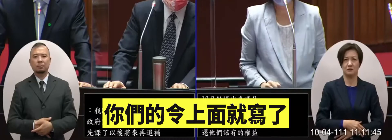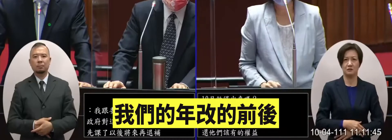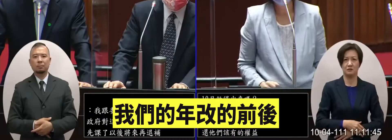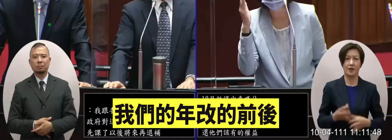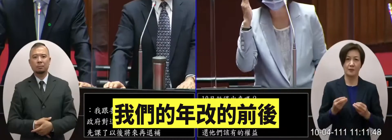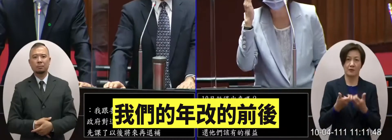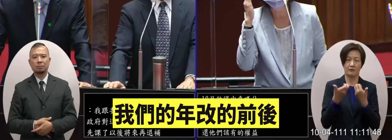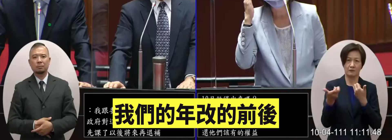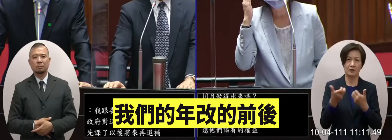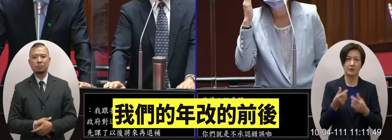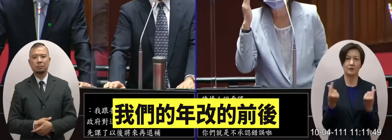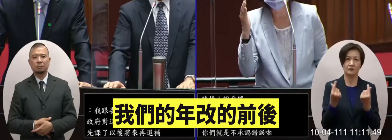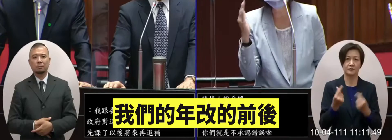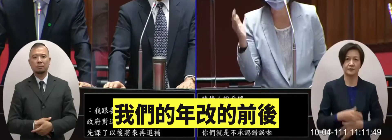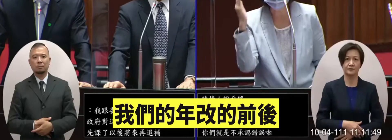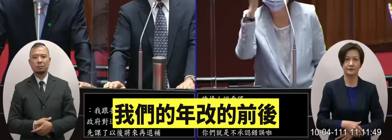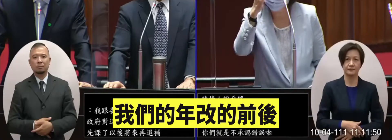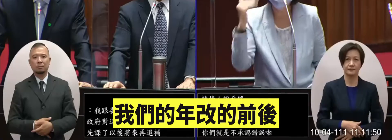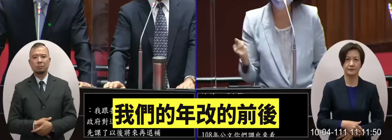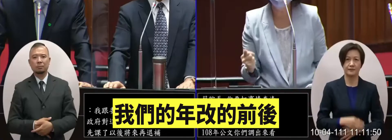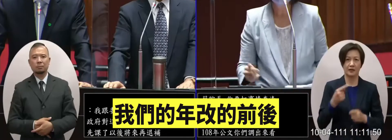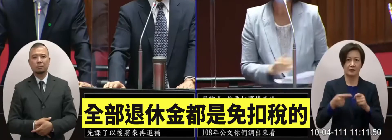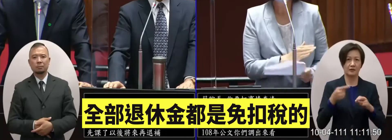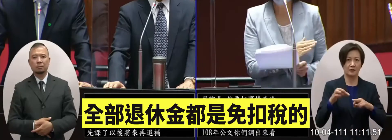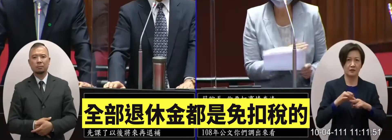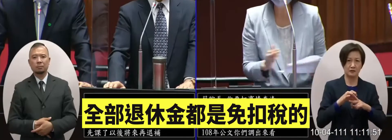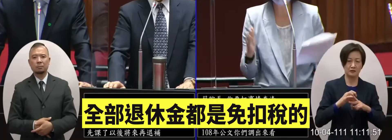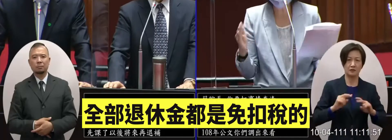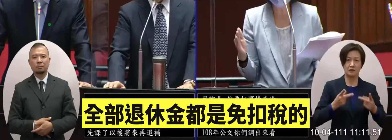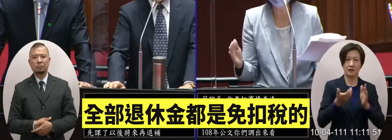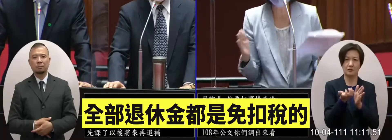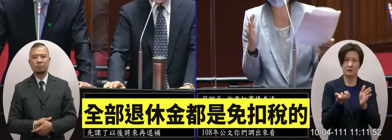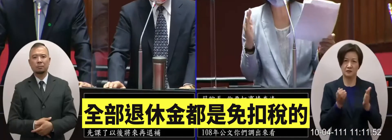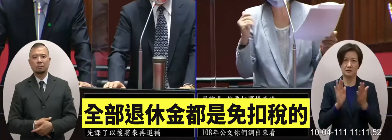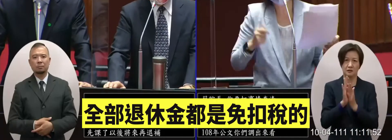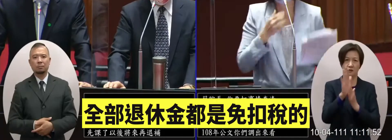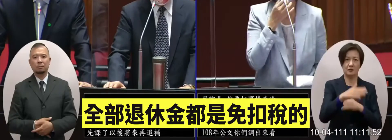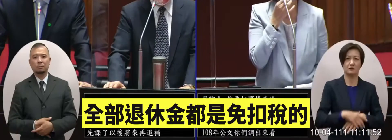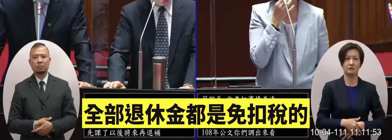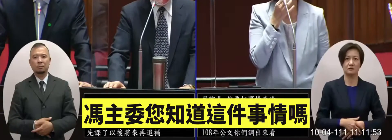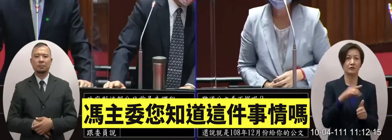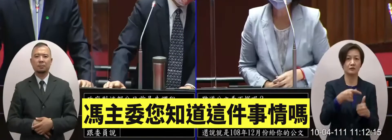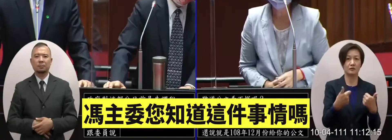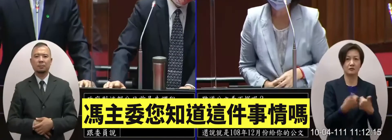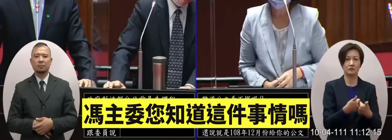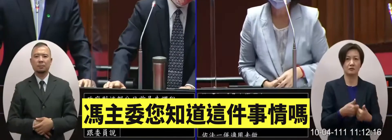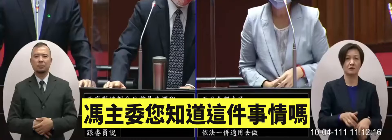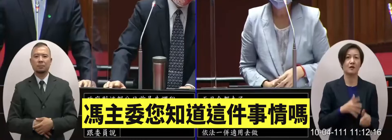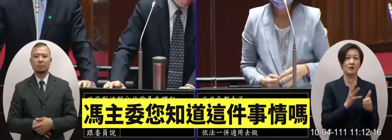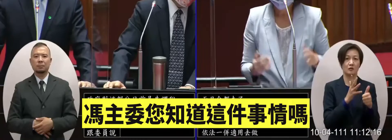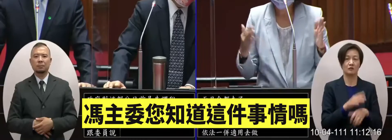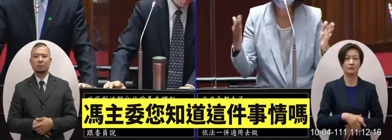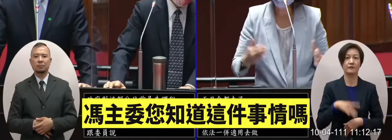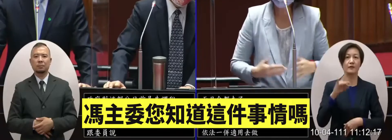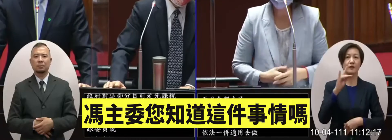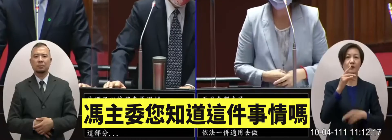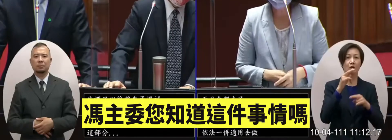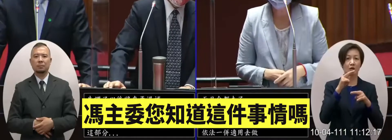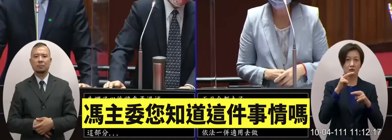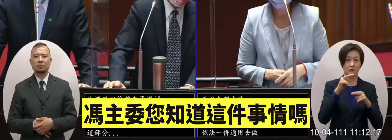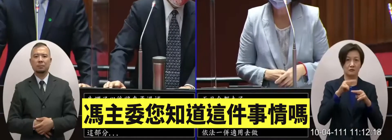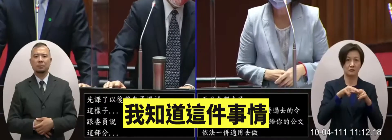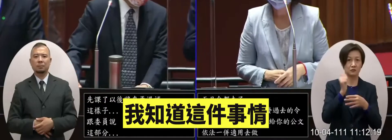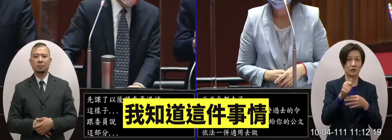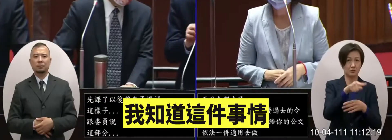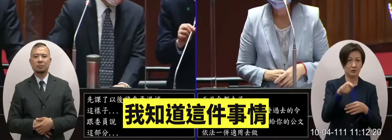面就写了，我们的年改的前后全部退休金都是免扣税的。翁主委，您知道这件